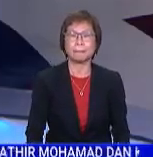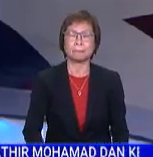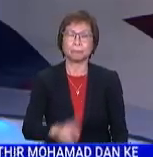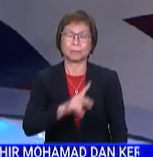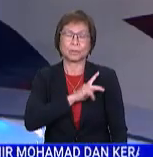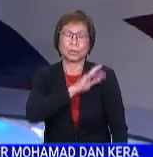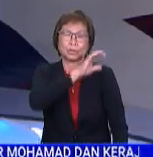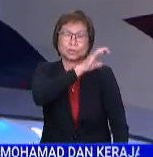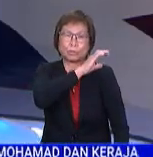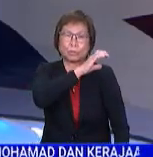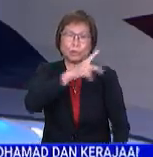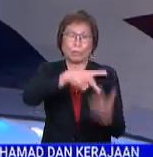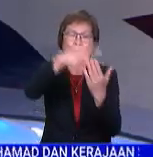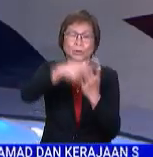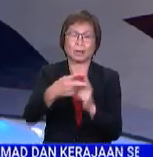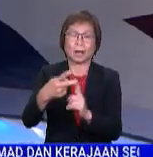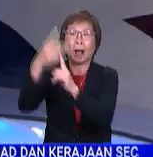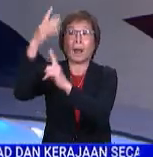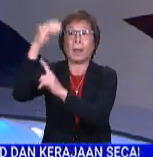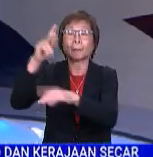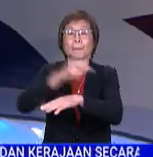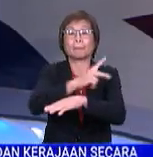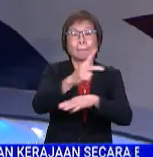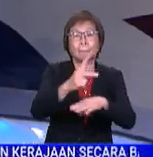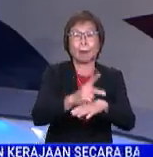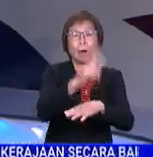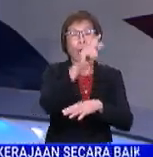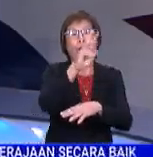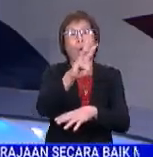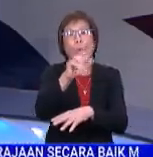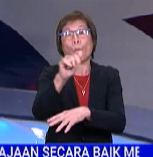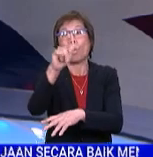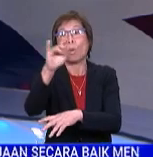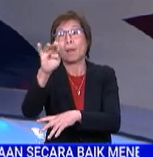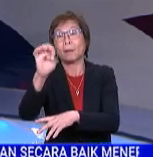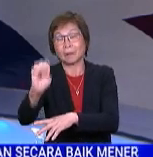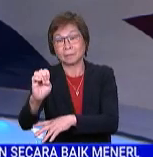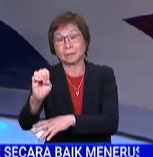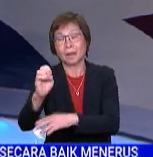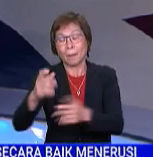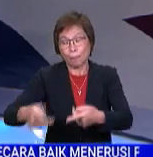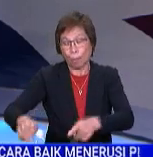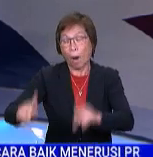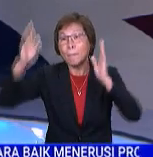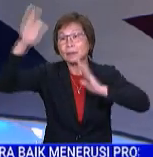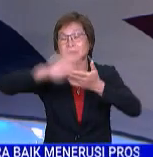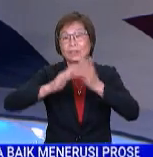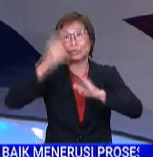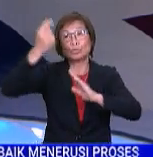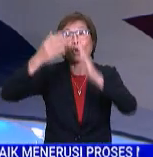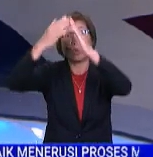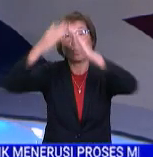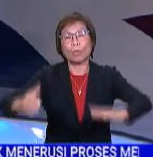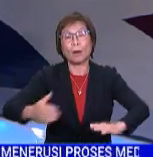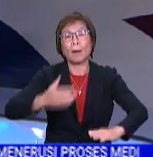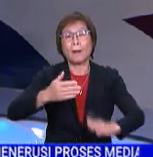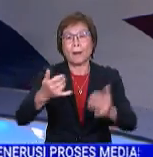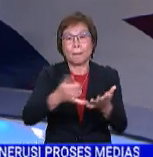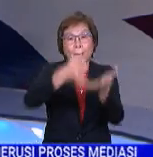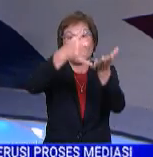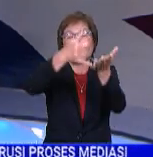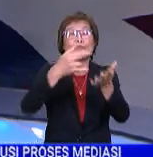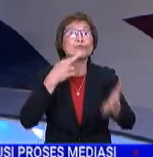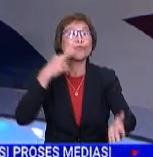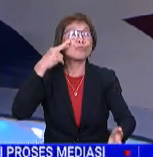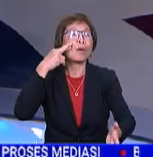Ketua Jurulatih Skuad Projek Khas Lelaki Kebangsaan, Wallace Tan menjelaskan peluang Malaysia menjadi tuan rumah Piala Dunia Remaja